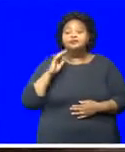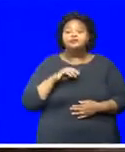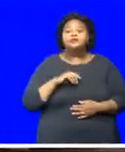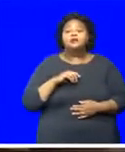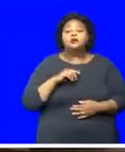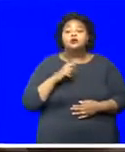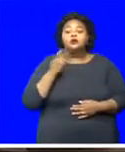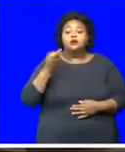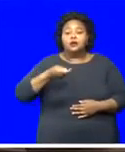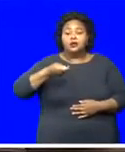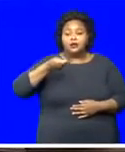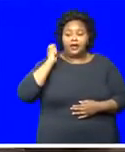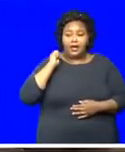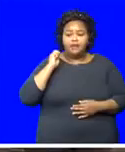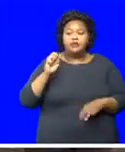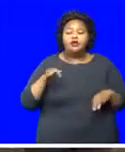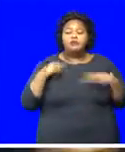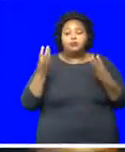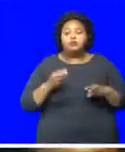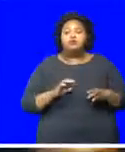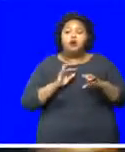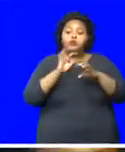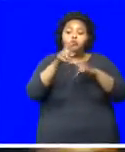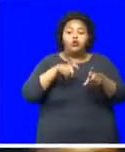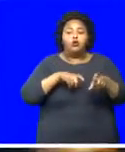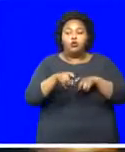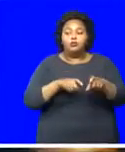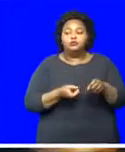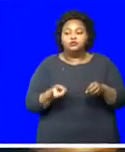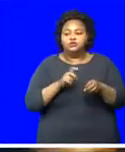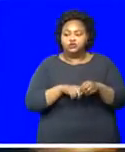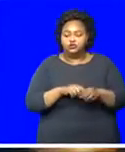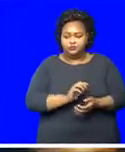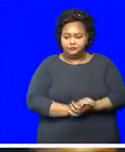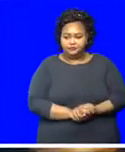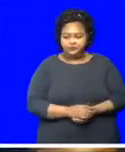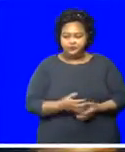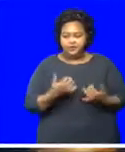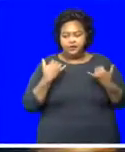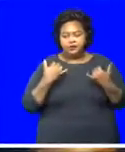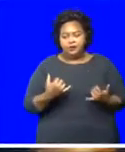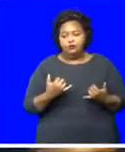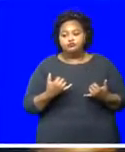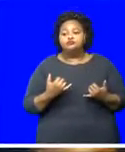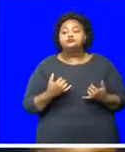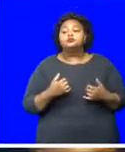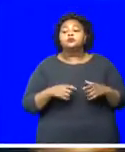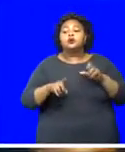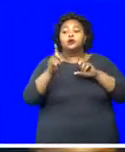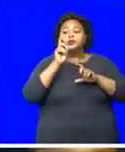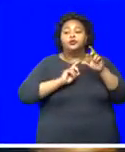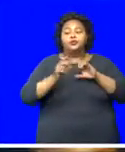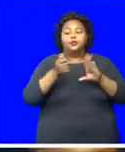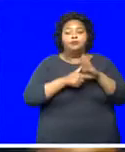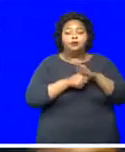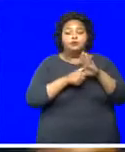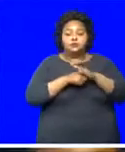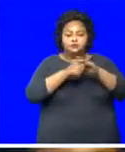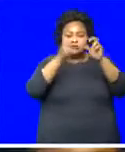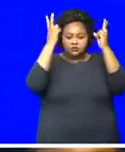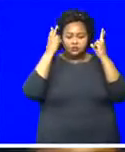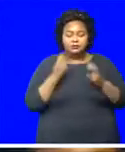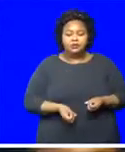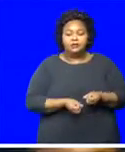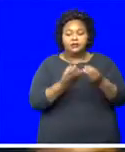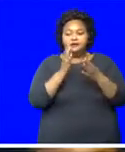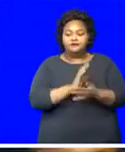temidlalo ngilinda Dlamini kamanzini. Ati kuqitinani mbukeli sifika kanjalo ke kuso siphethwa setenza abadethu futhi lomohla